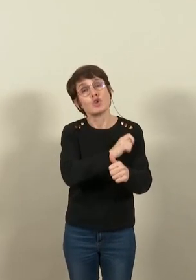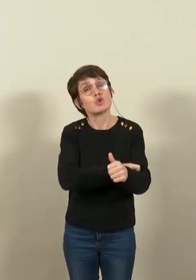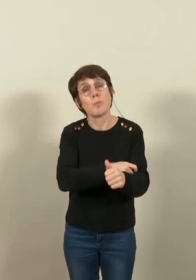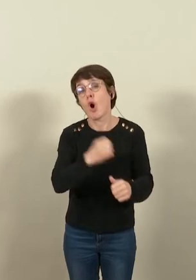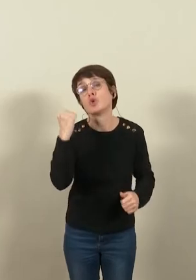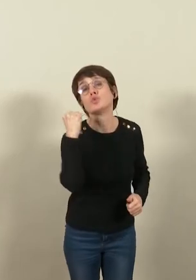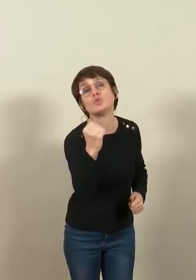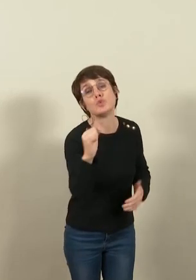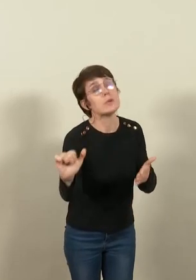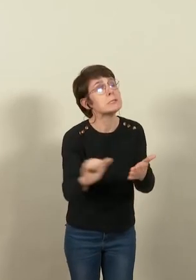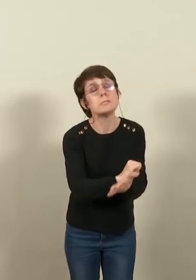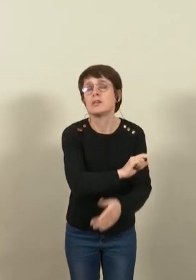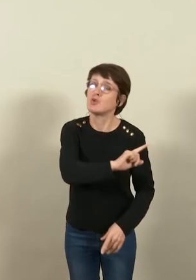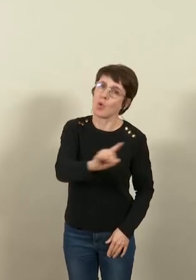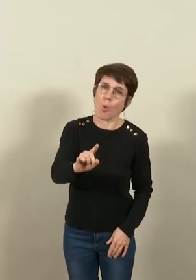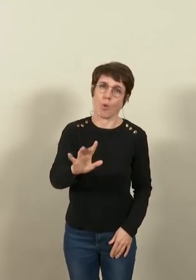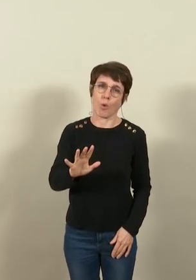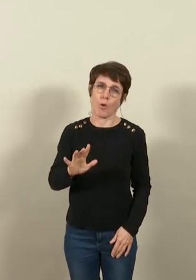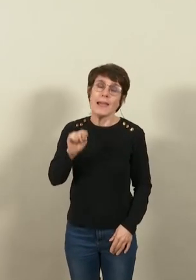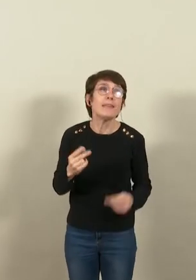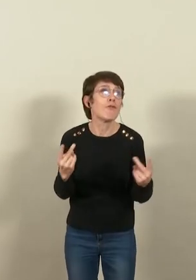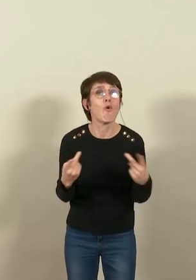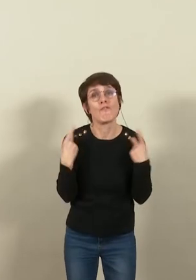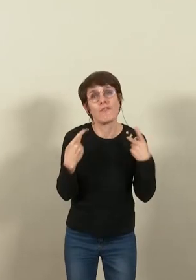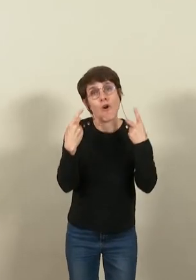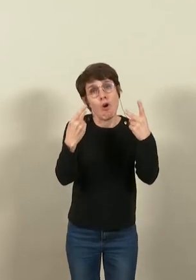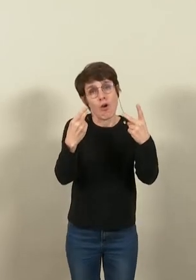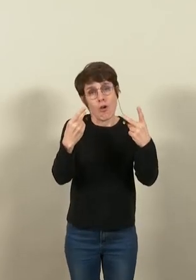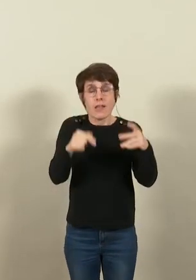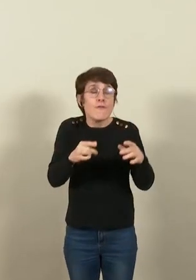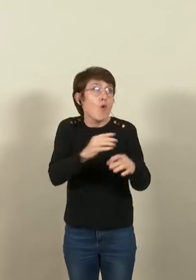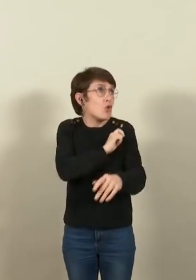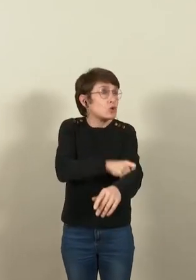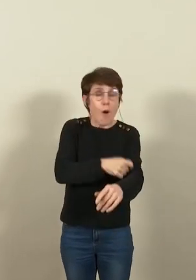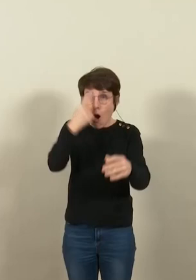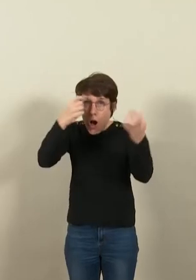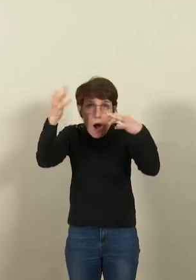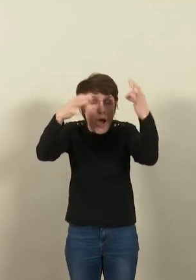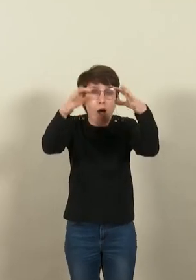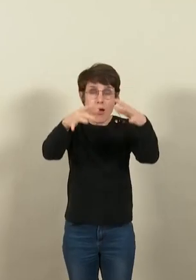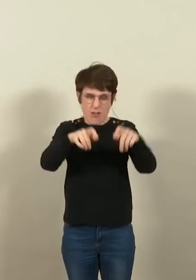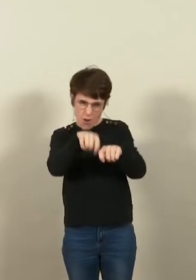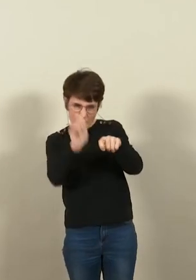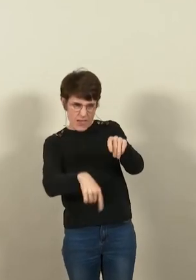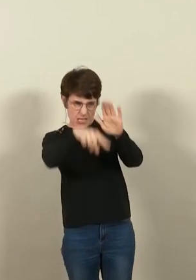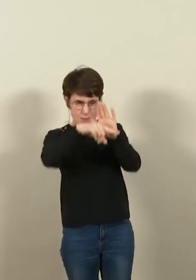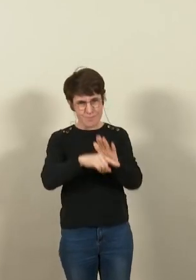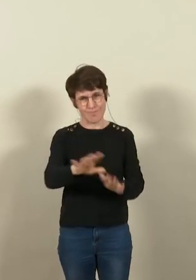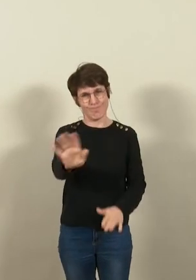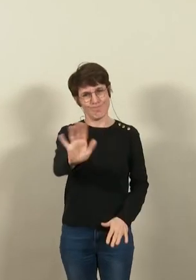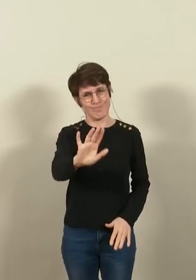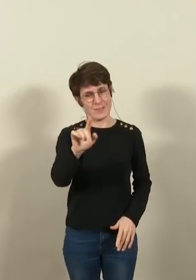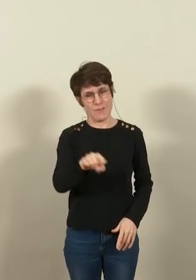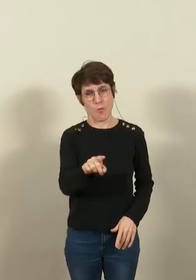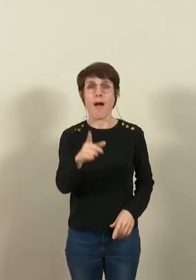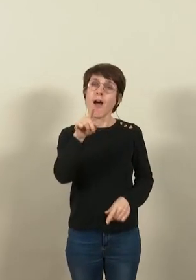d'être vivant imaginatif il a pas besoin d'être figé les conditionnalités que